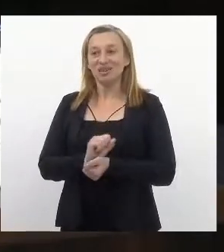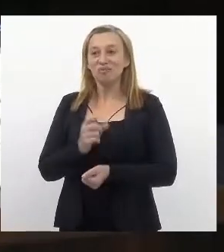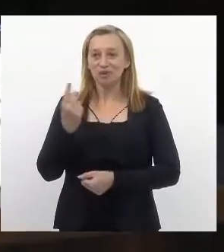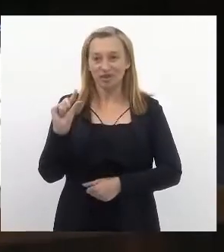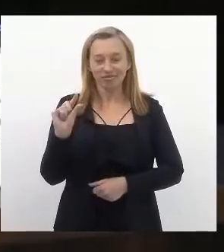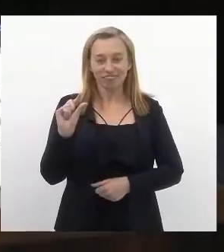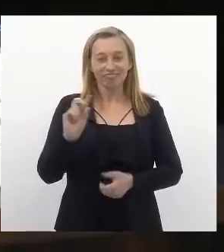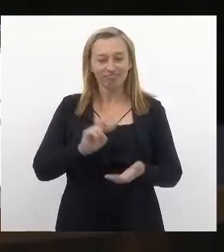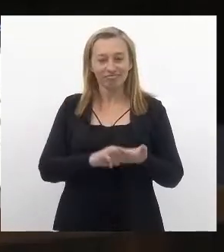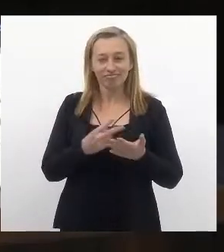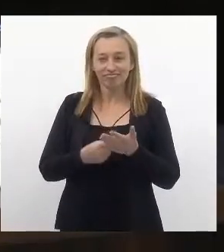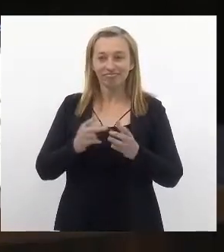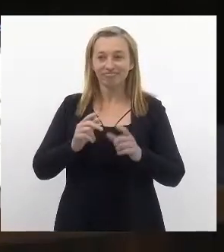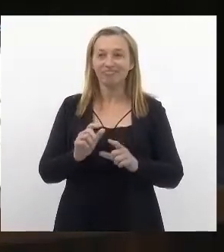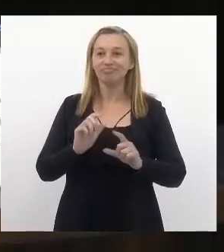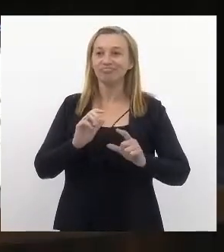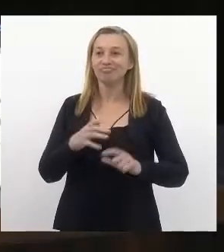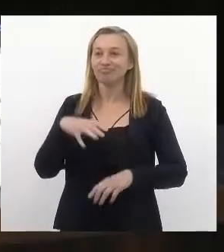حصدتم شرا.